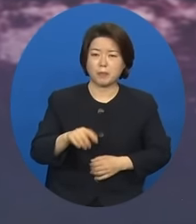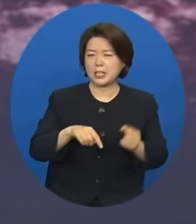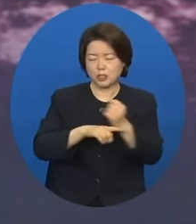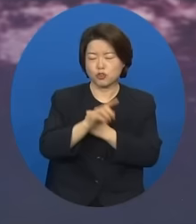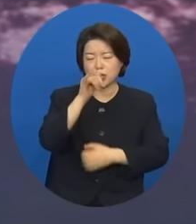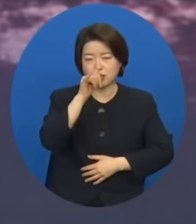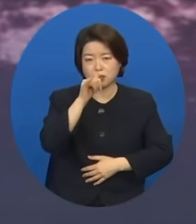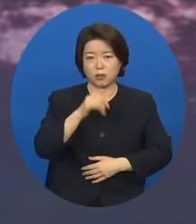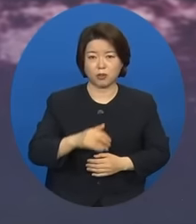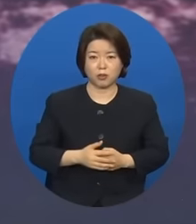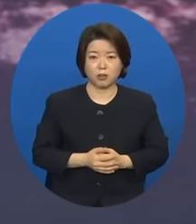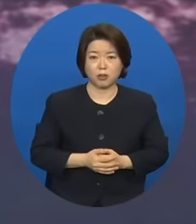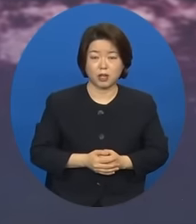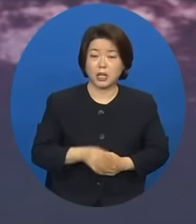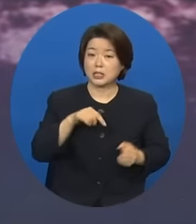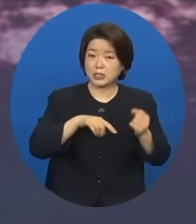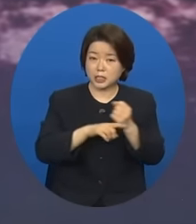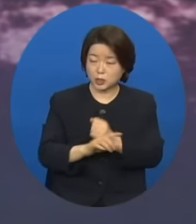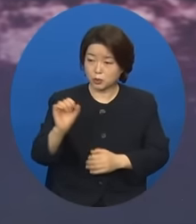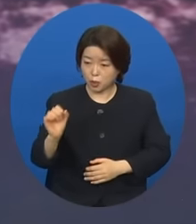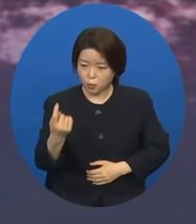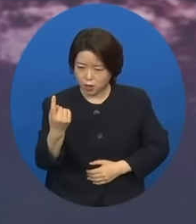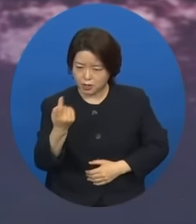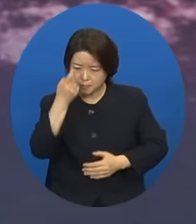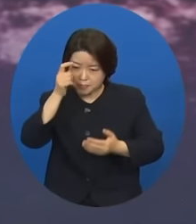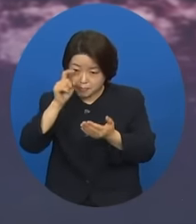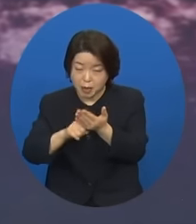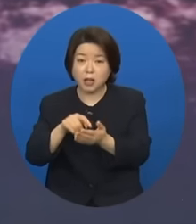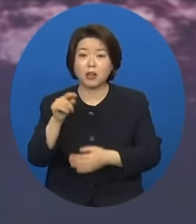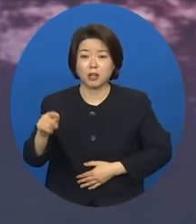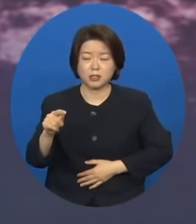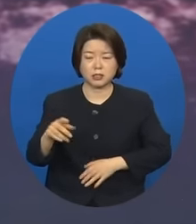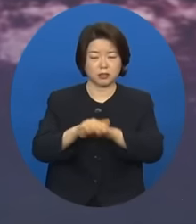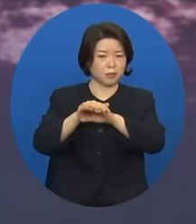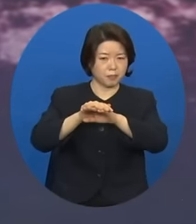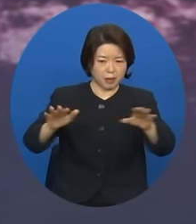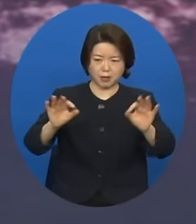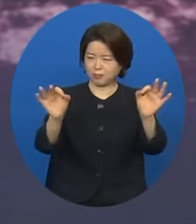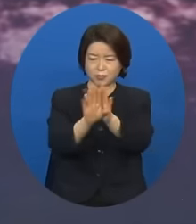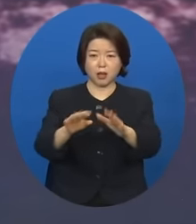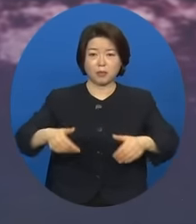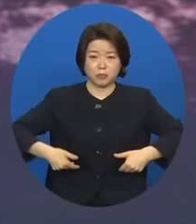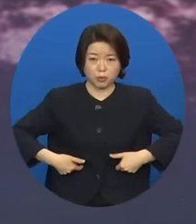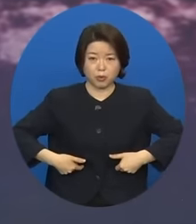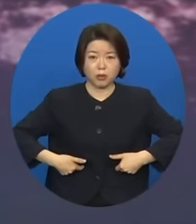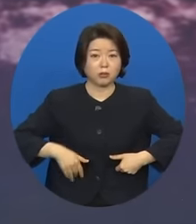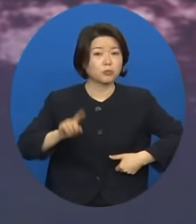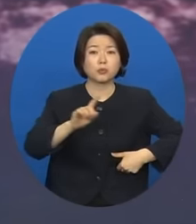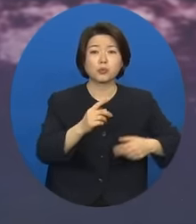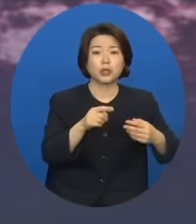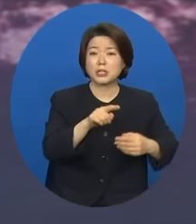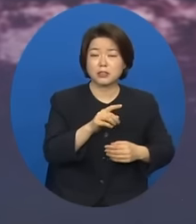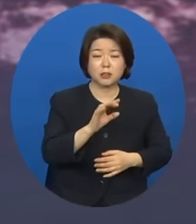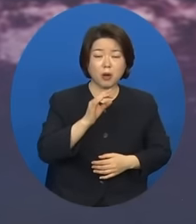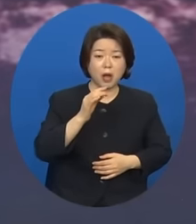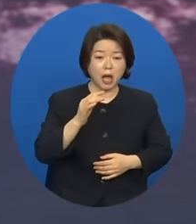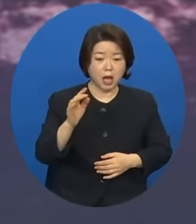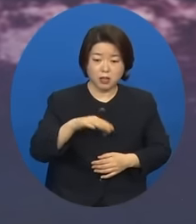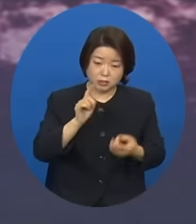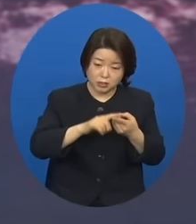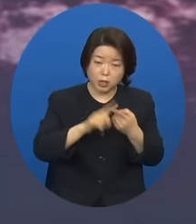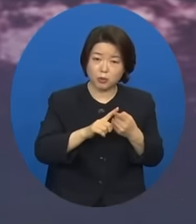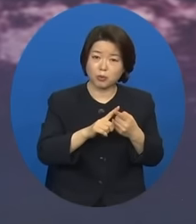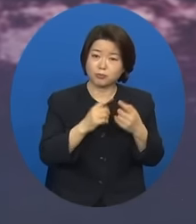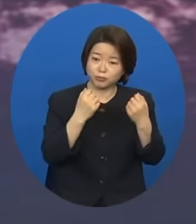있어요 그 이유와 원인을 찾아서 여러분 그것을 해결하지 않으면요 어떻게 될까요 매말라